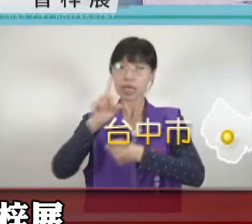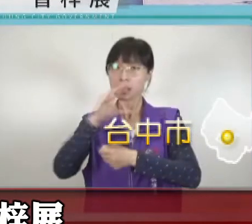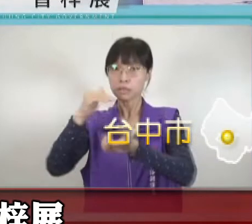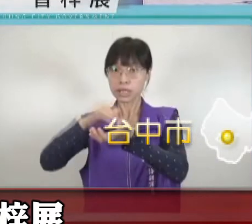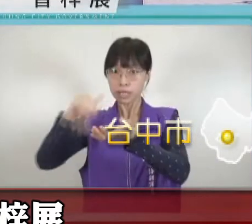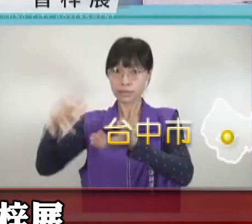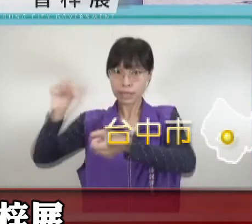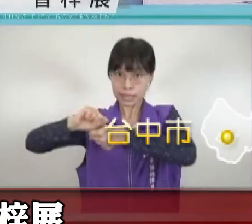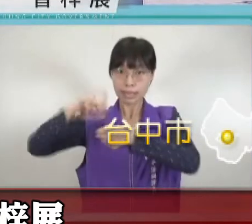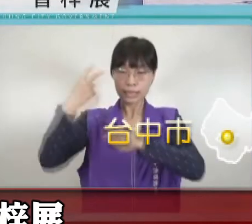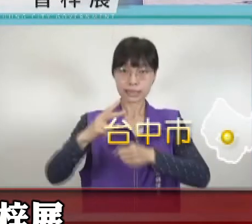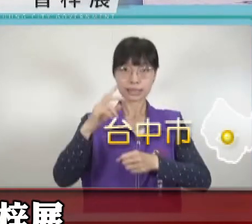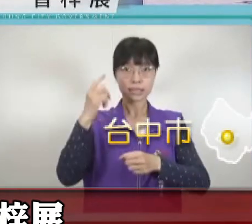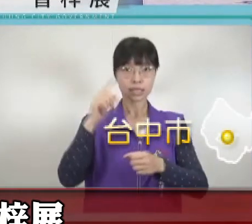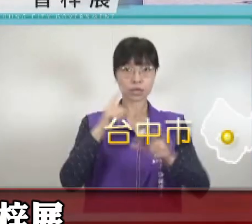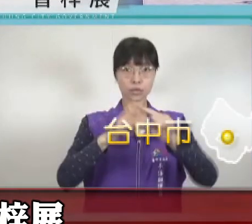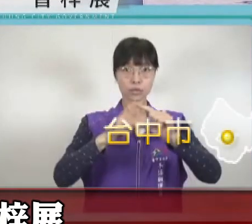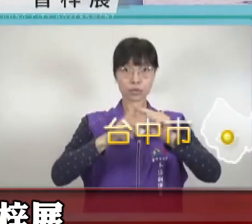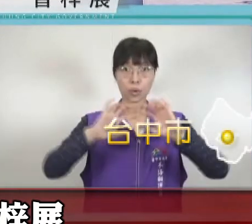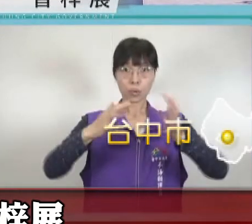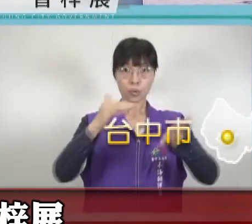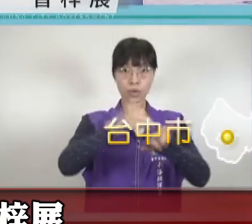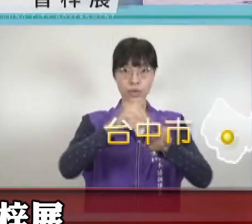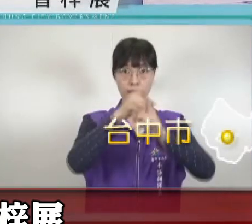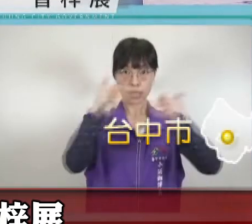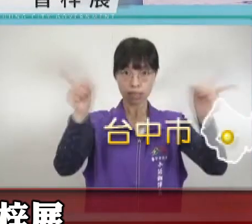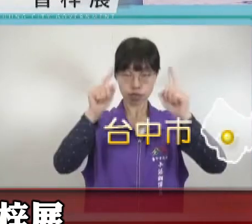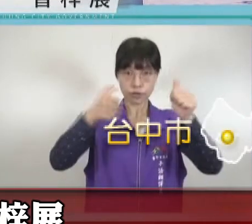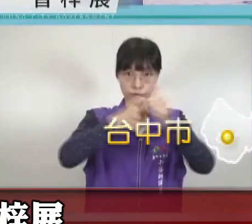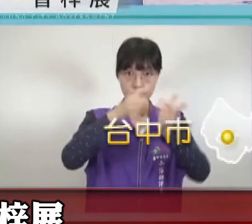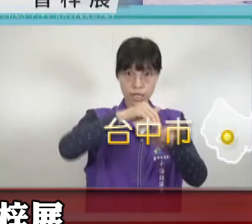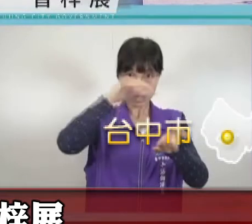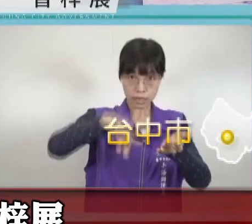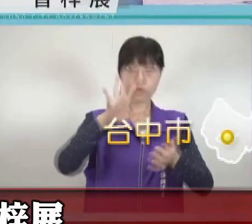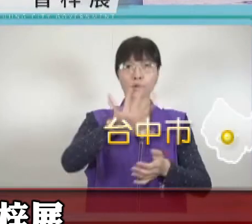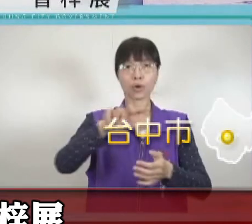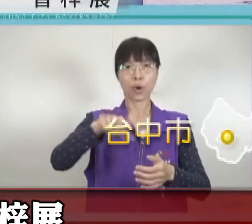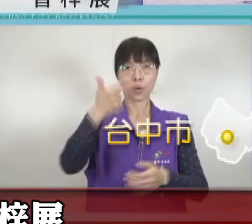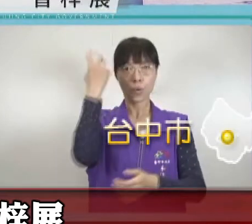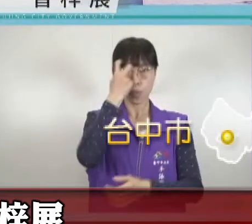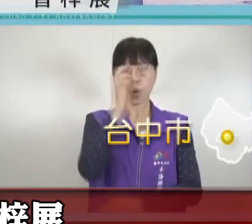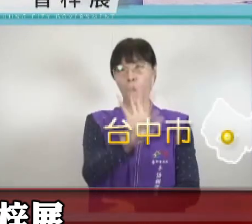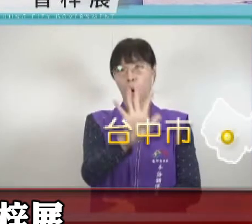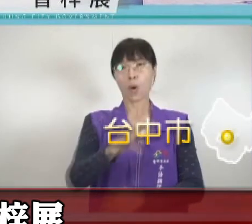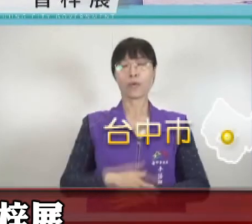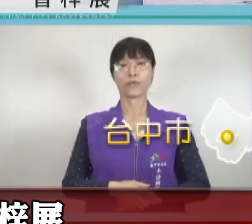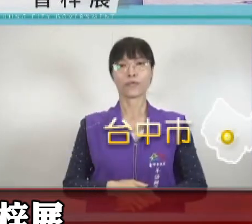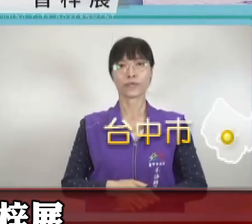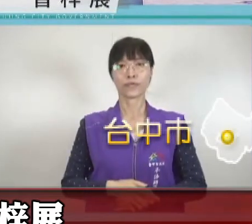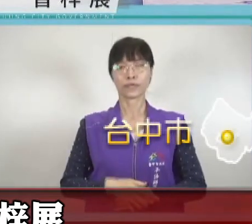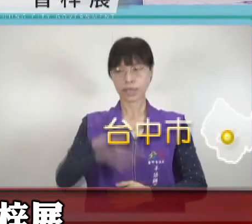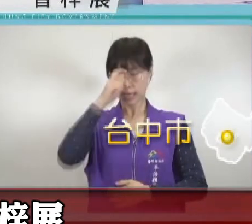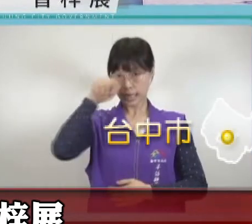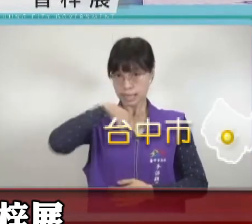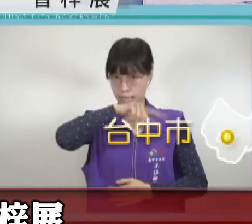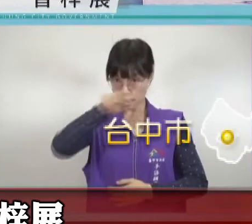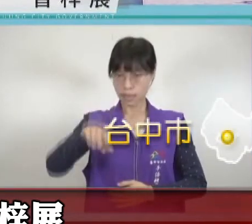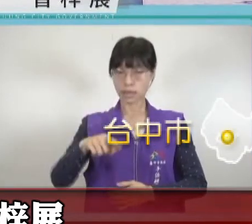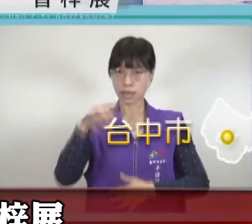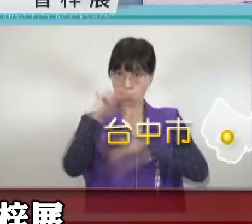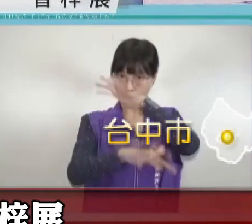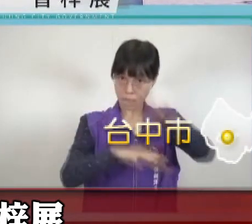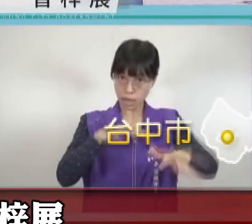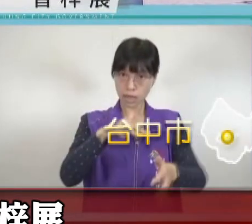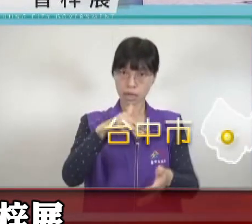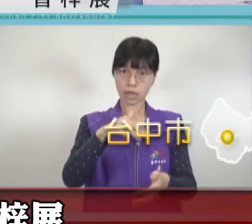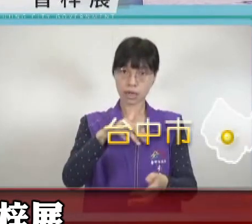院，还有中国医药大学附设医院，我们也开放快筛站，让大家这些